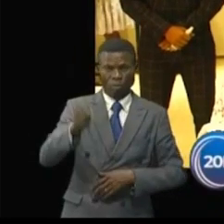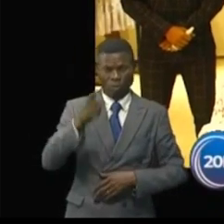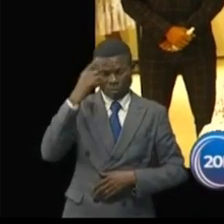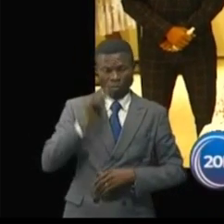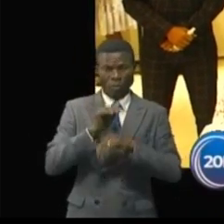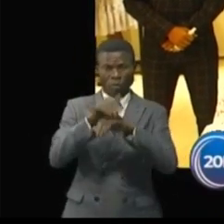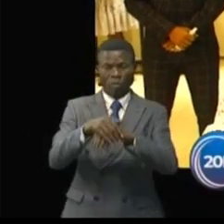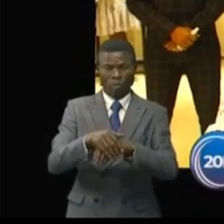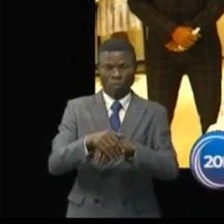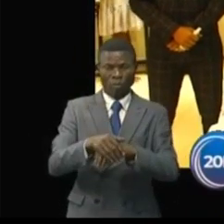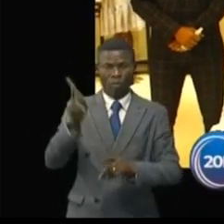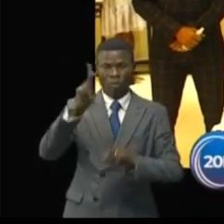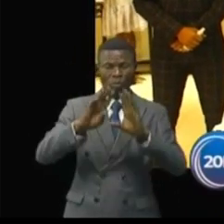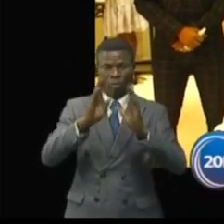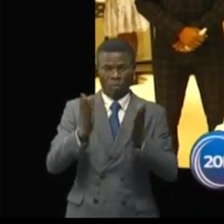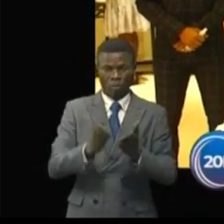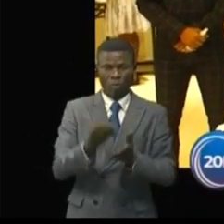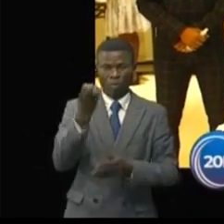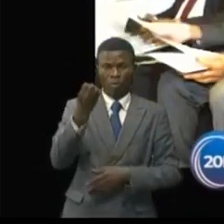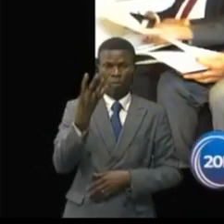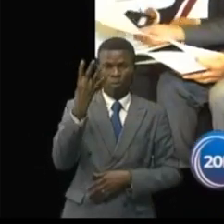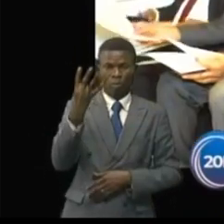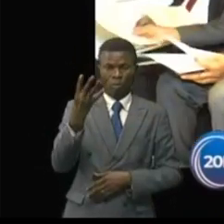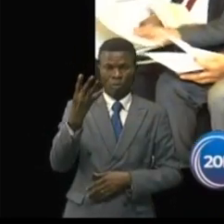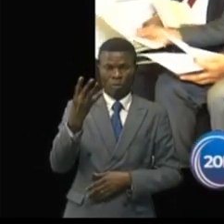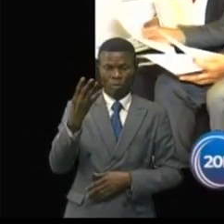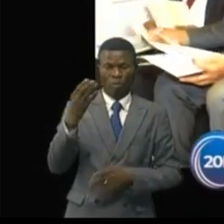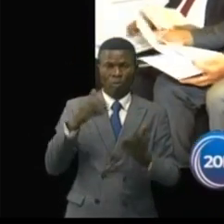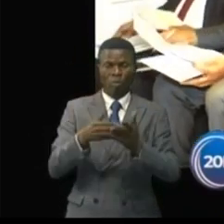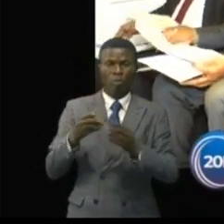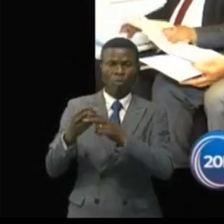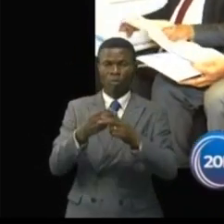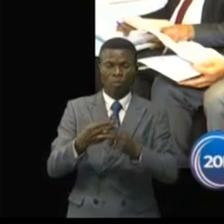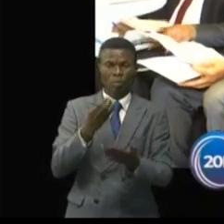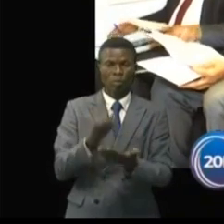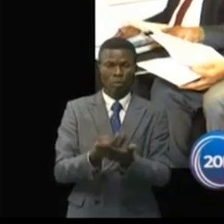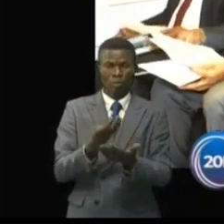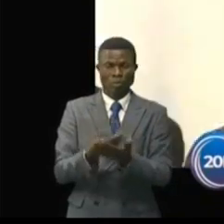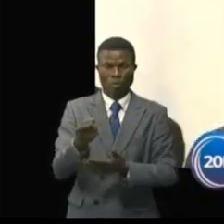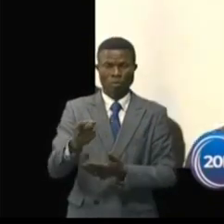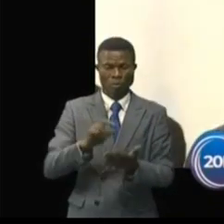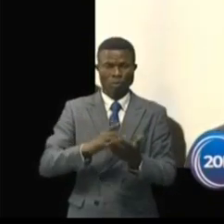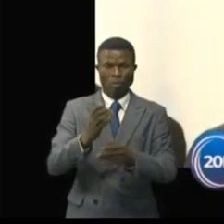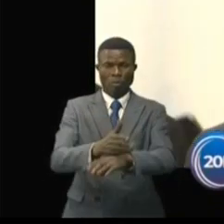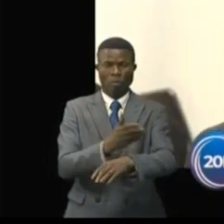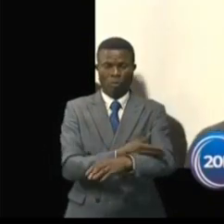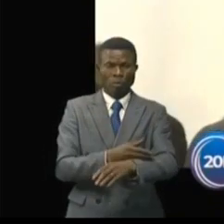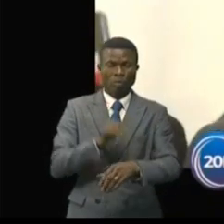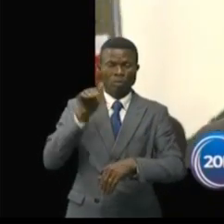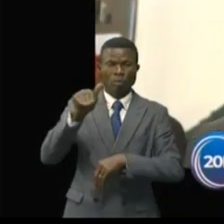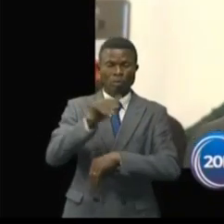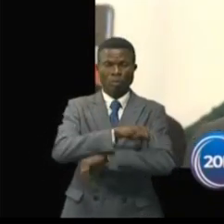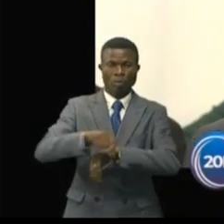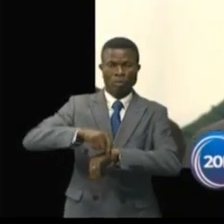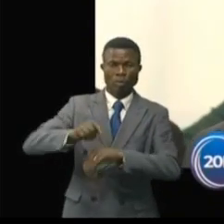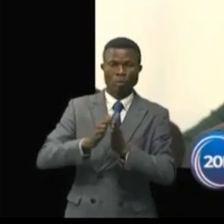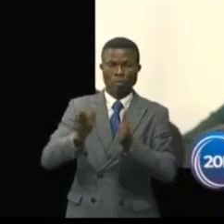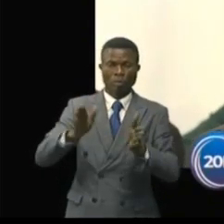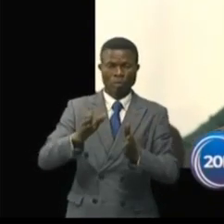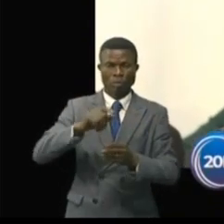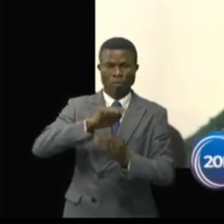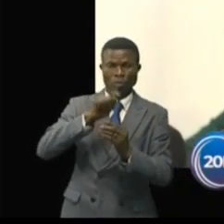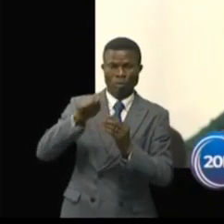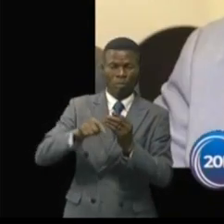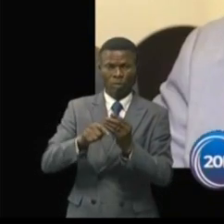participation citoyenne et 44 sur le contrôle budgétaire. Le procureur général près la Cour des comptes, le